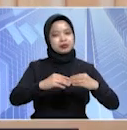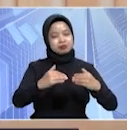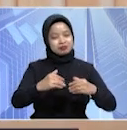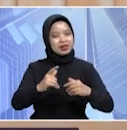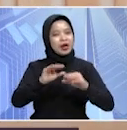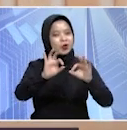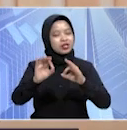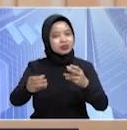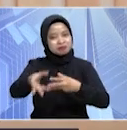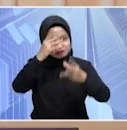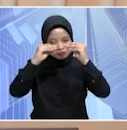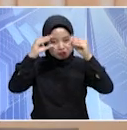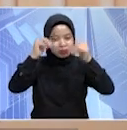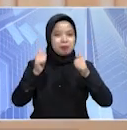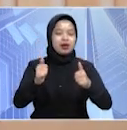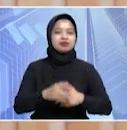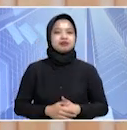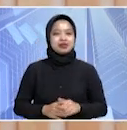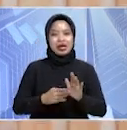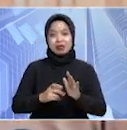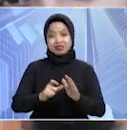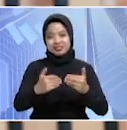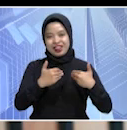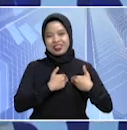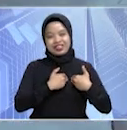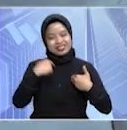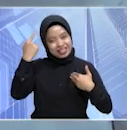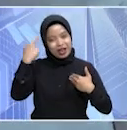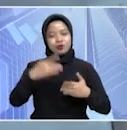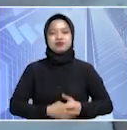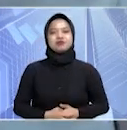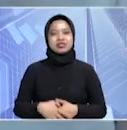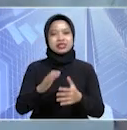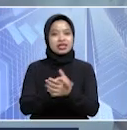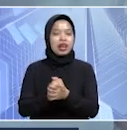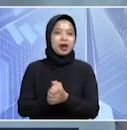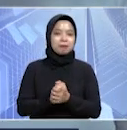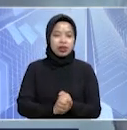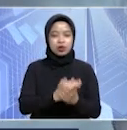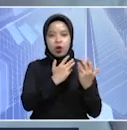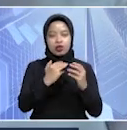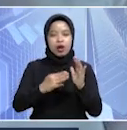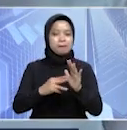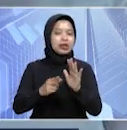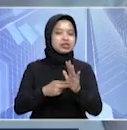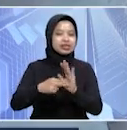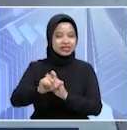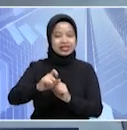mengedukasi masyarakat ke arah yang lebih baik. MNC selalu di hati. Selamat ulang tahun MNC